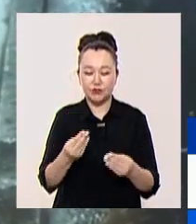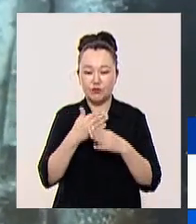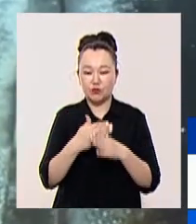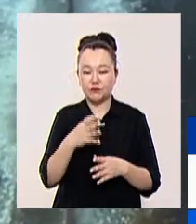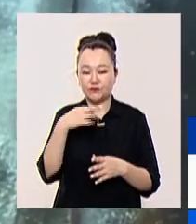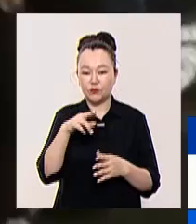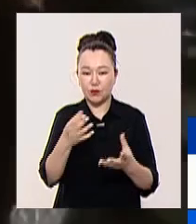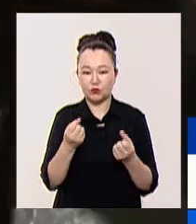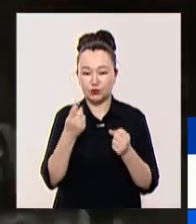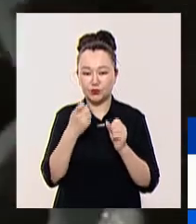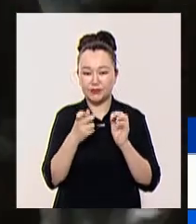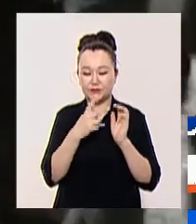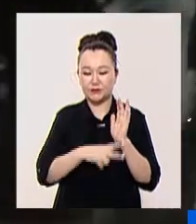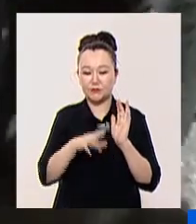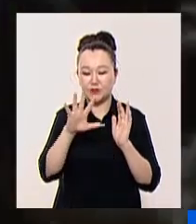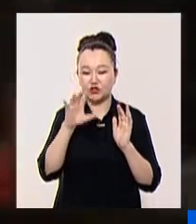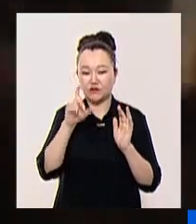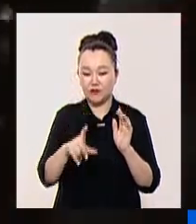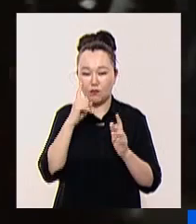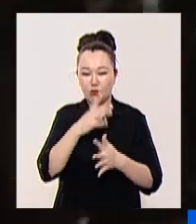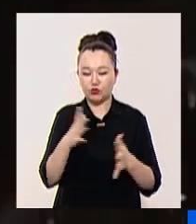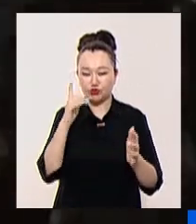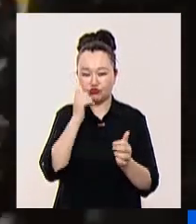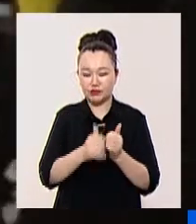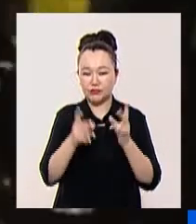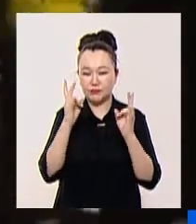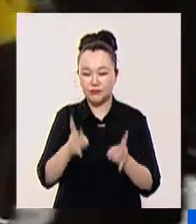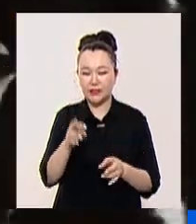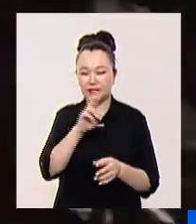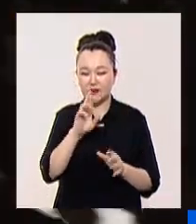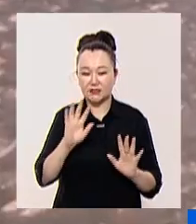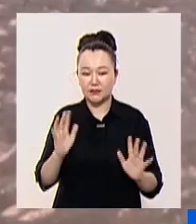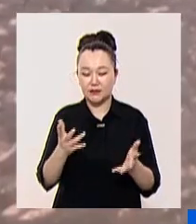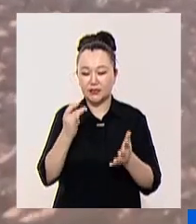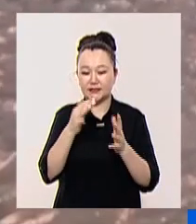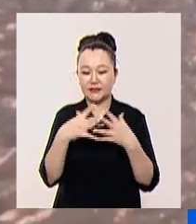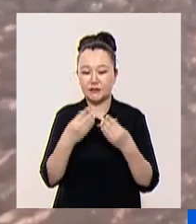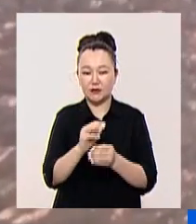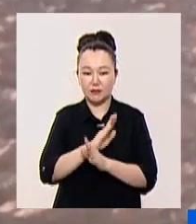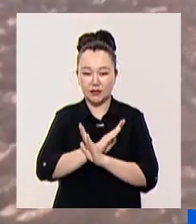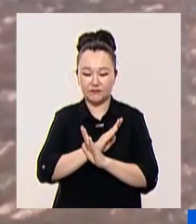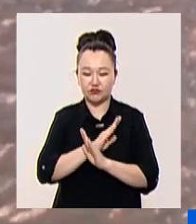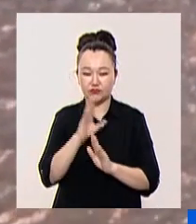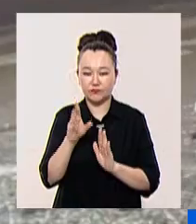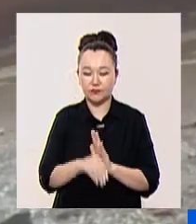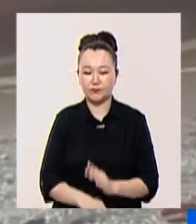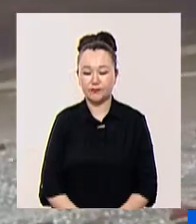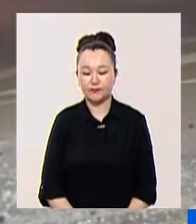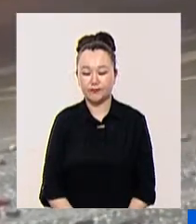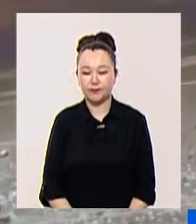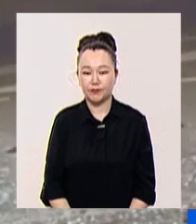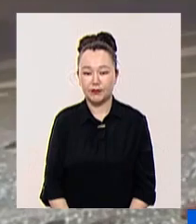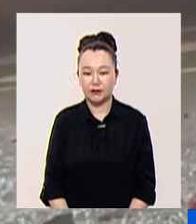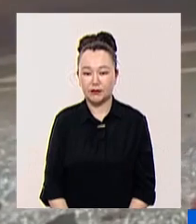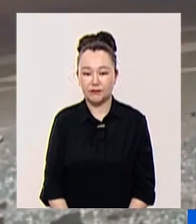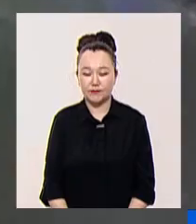фонда получили 175 человек. По большей части это пострадавшие от январских событий или семьи погибших в них. Людмила Батюшкина, Ирина